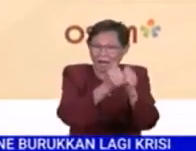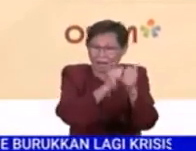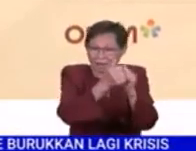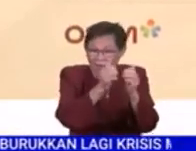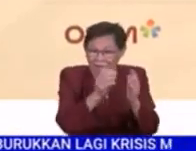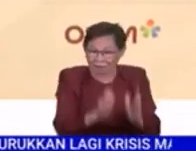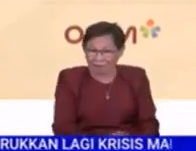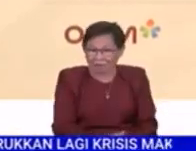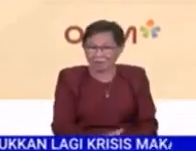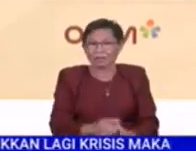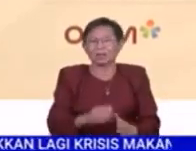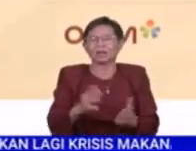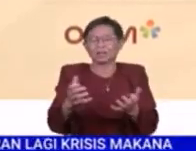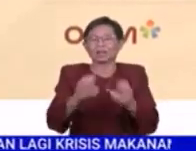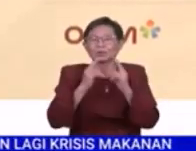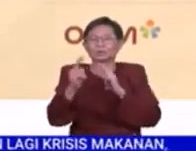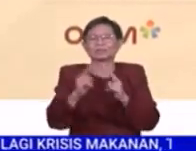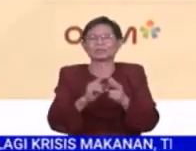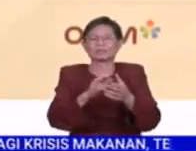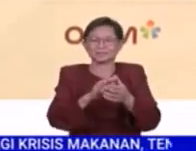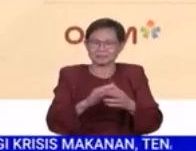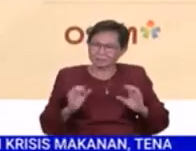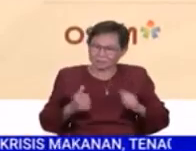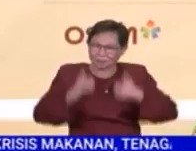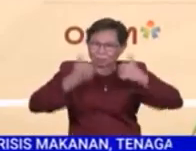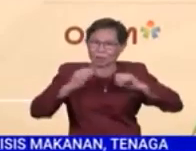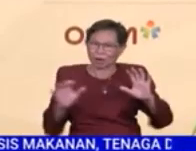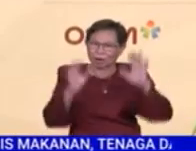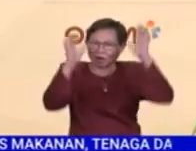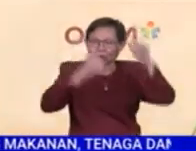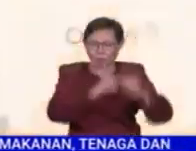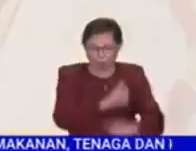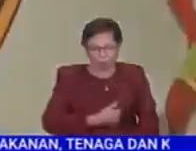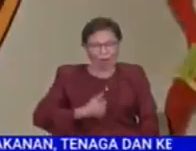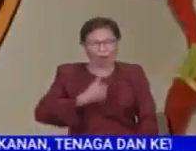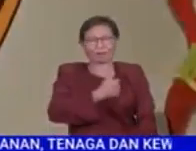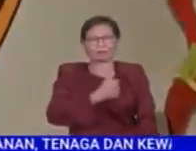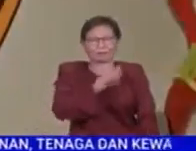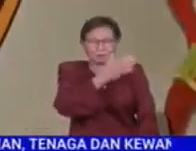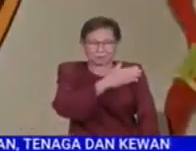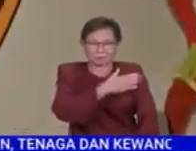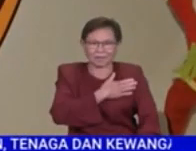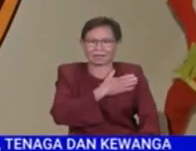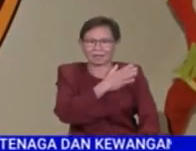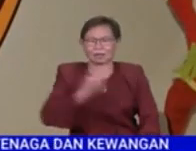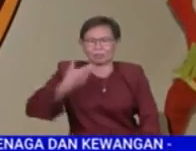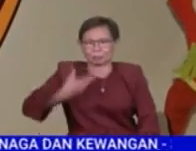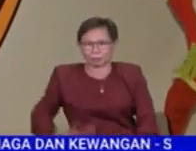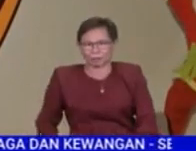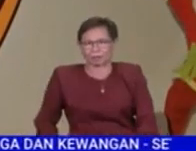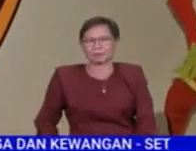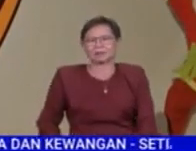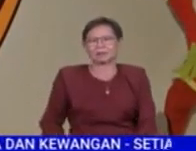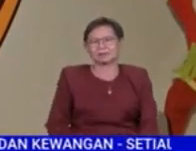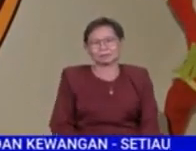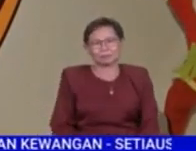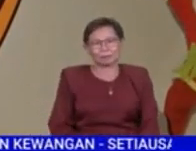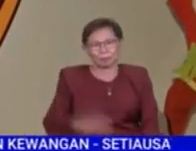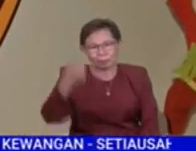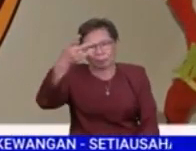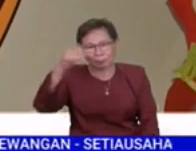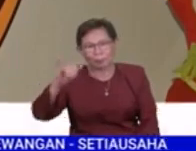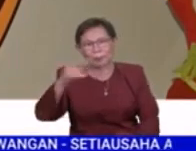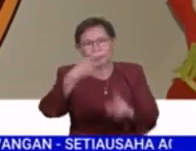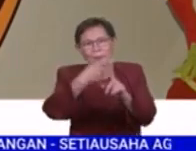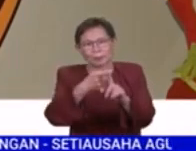ingin mengucapkan Selamat Hari Raya Aidilfitri. Maaf zahir dan batin. Hai, saya Razam Syabin Wasofian, atlet setrok 10 meter